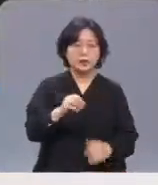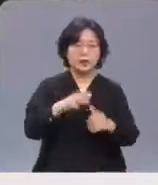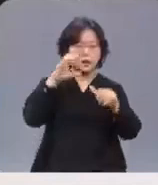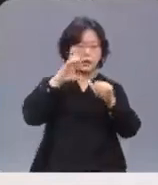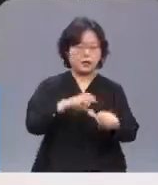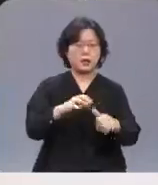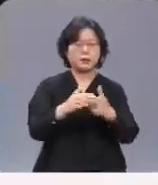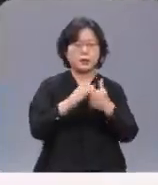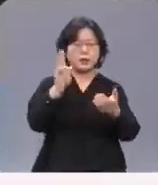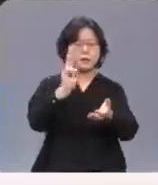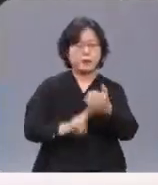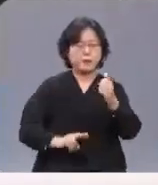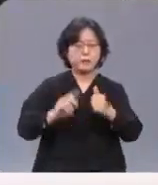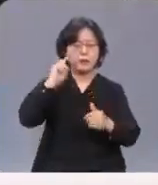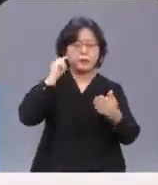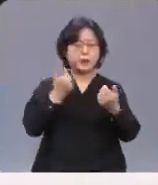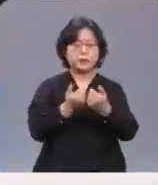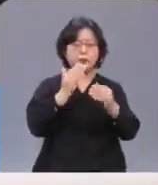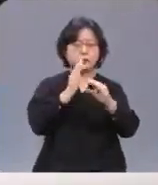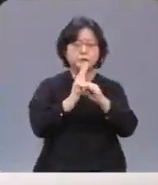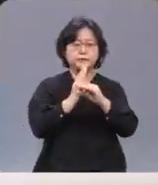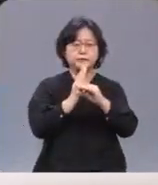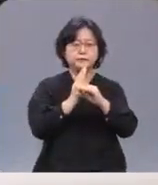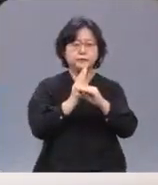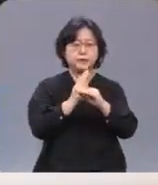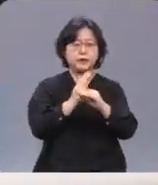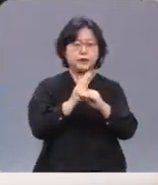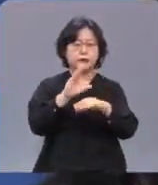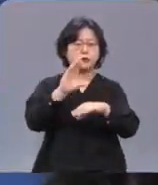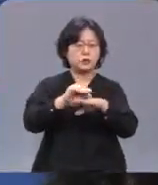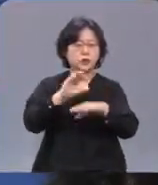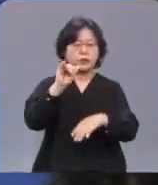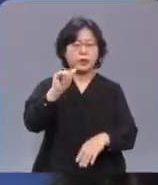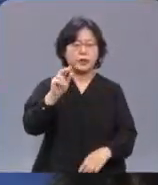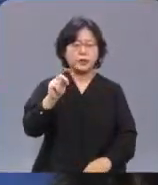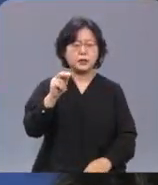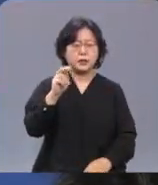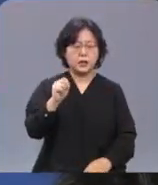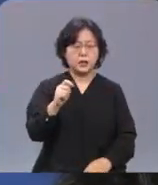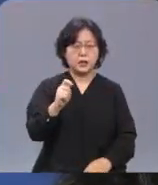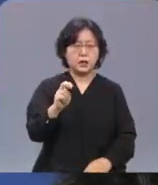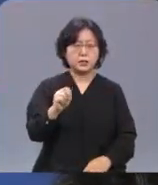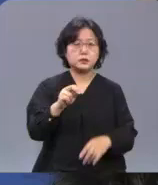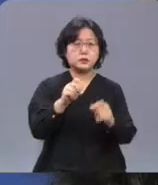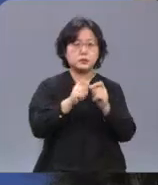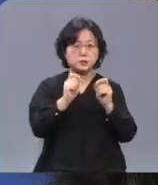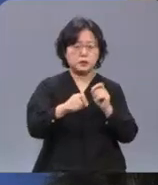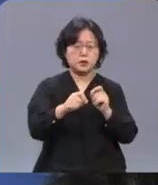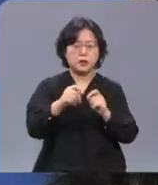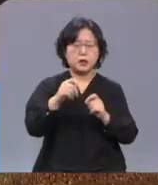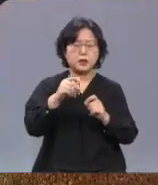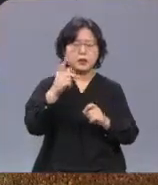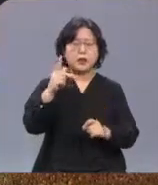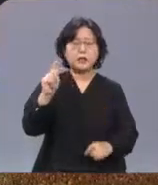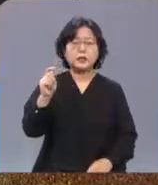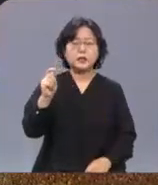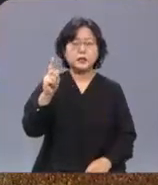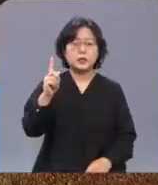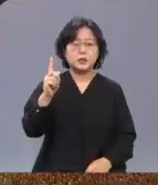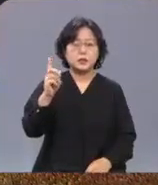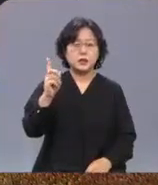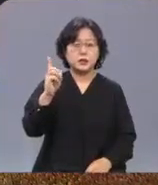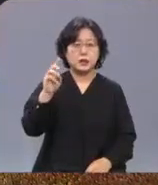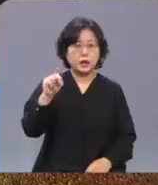매각이라며 크게 반발하고 나섰습니다. 언론 노조 YTN 지부는 어제 나주 혁신도시에 있는 한전 KDN